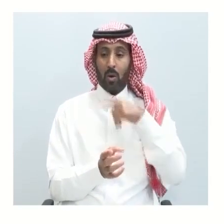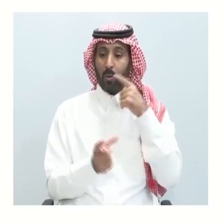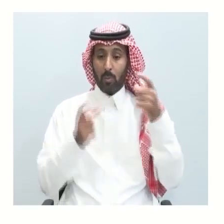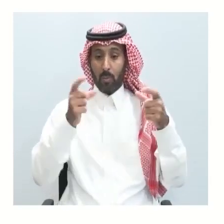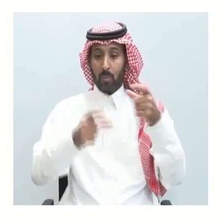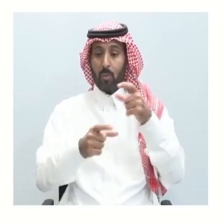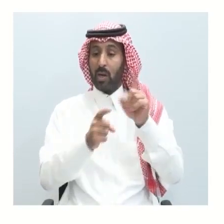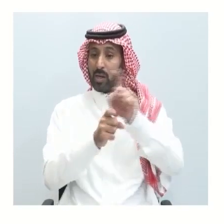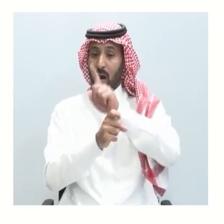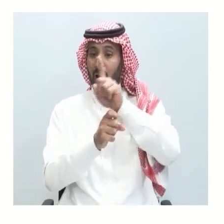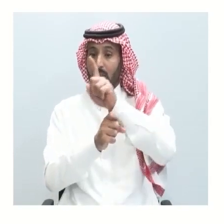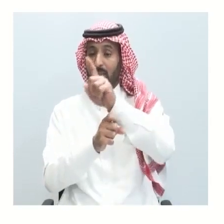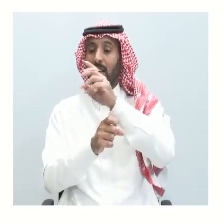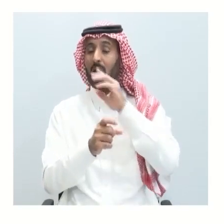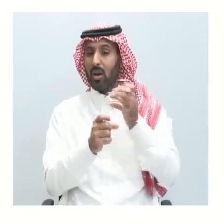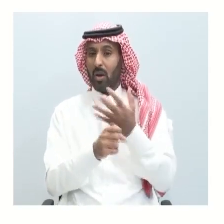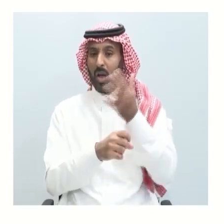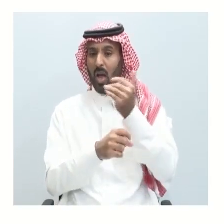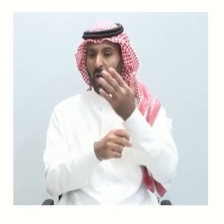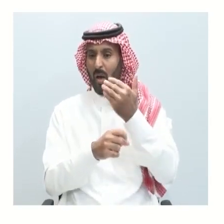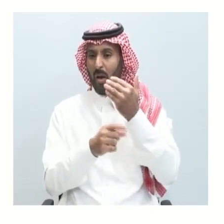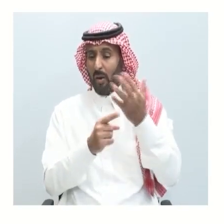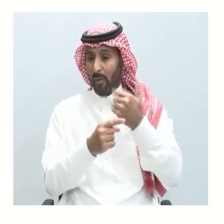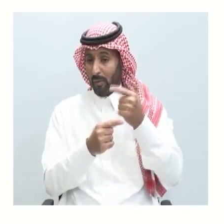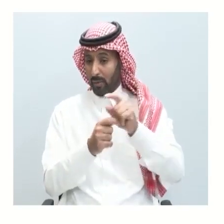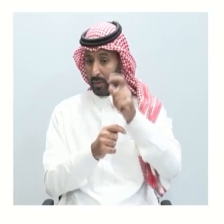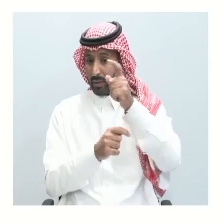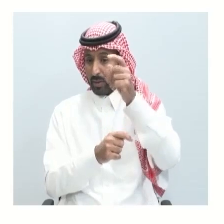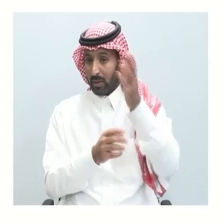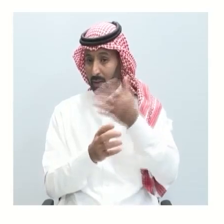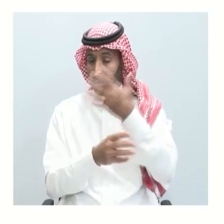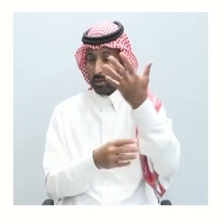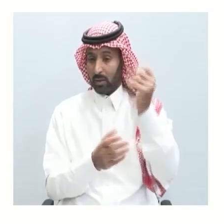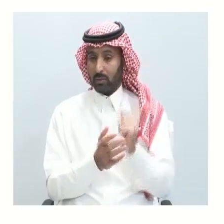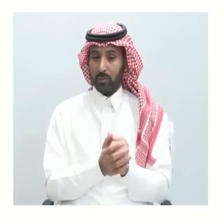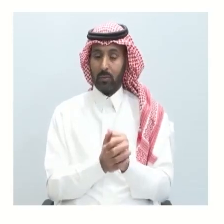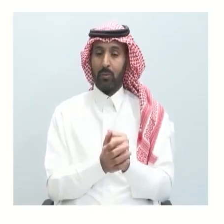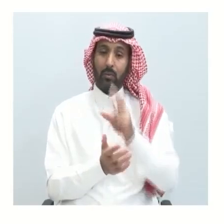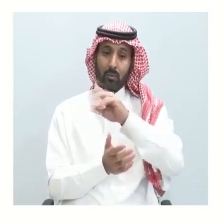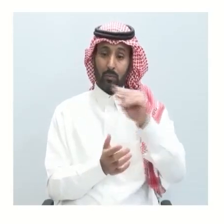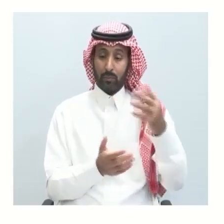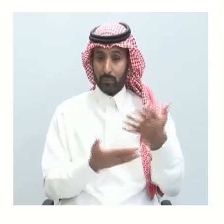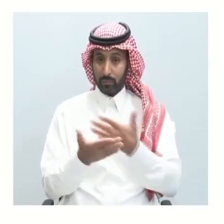في هذا التفاعل هي في الحالة الغازية، إذا سأقول أن التفاعل هو تفاعل متجانس.